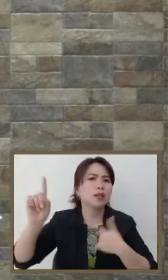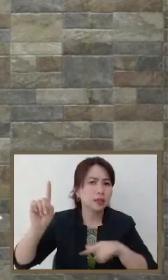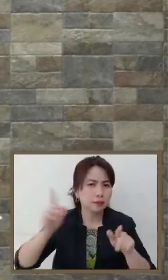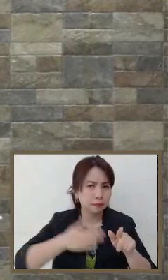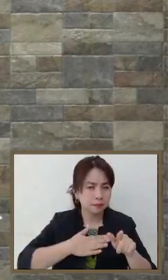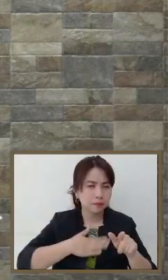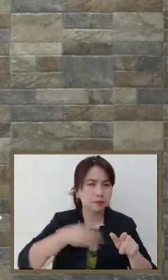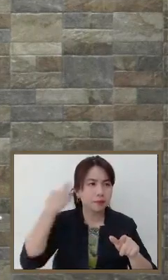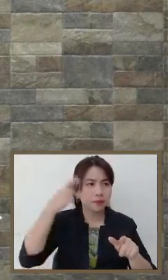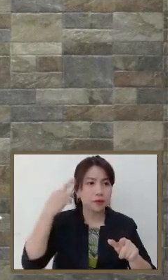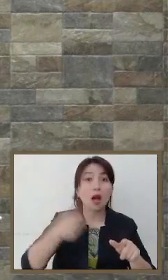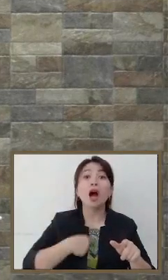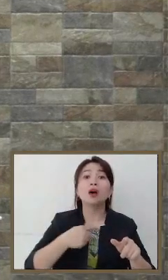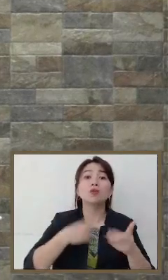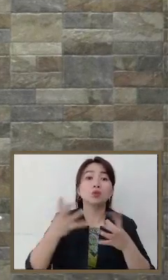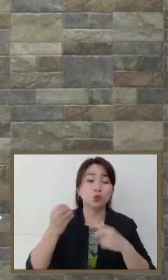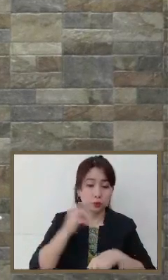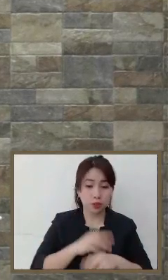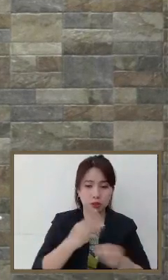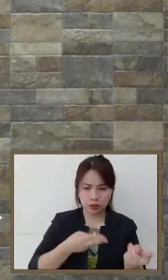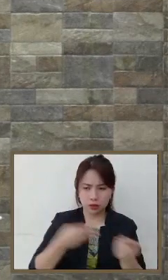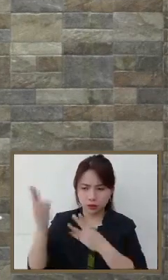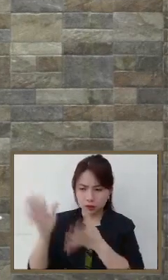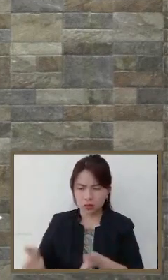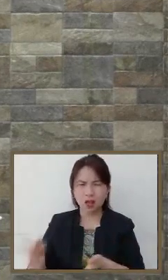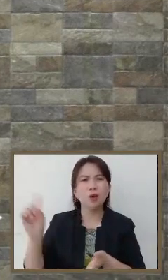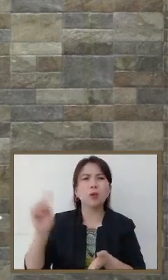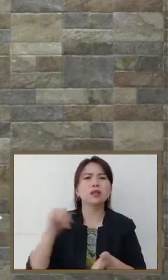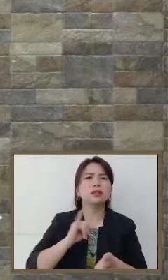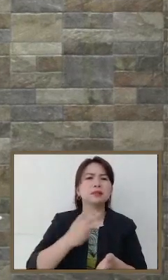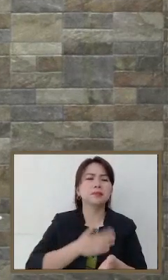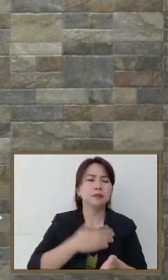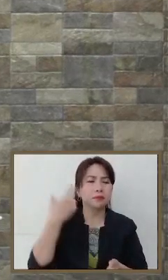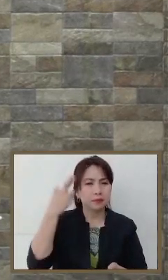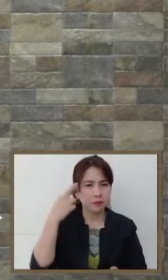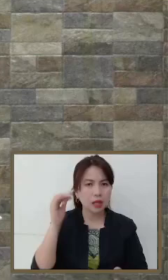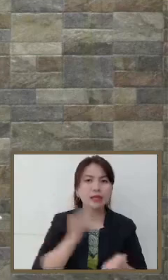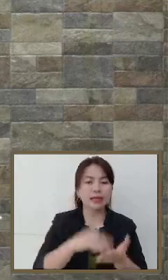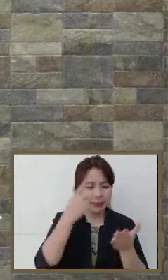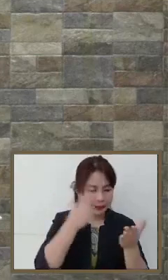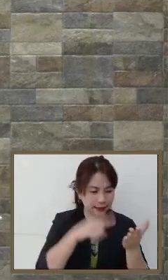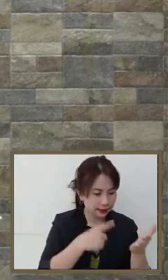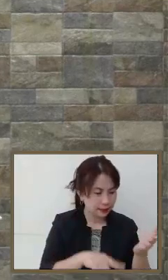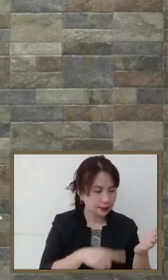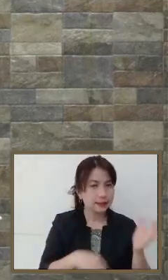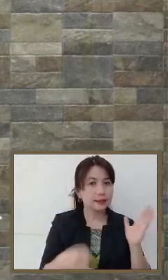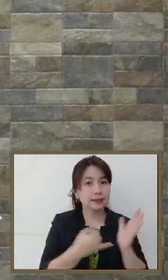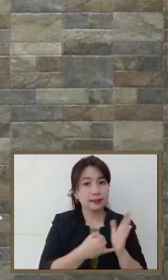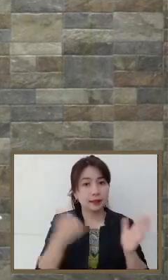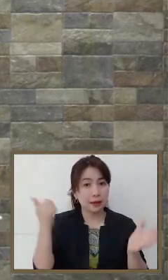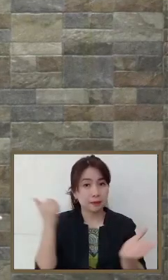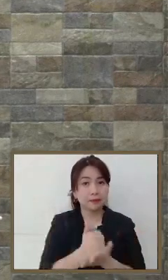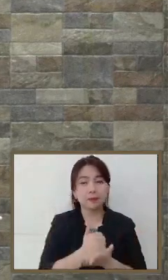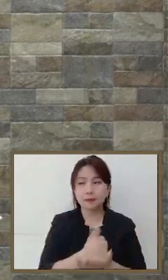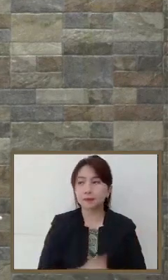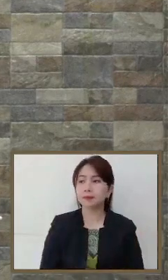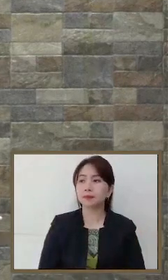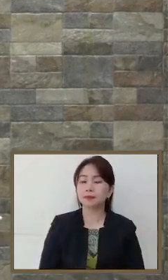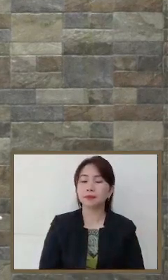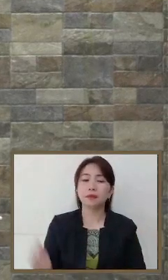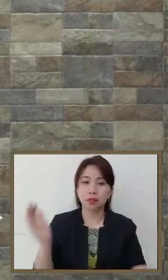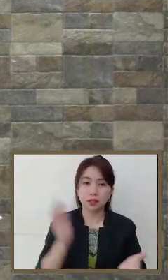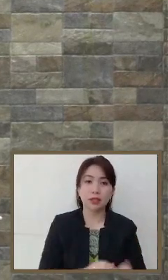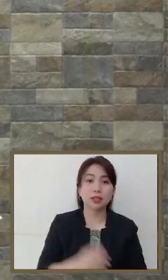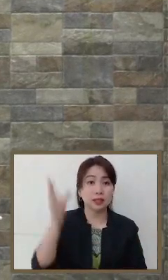nagaasar ako ngayon Anong dahilan i-check natin mga kapatid amen amen Seryoso ang